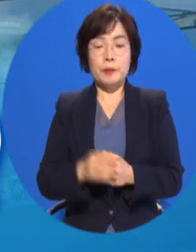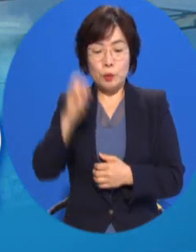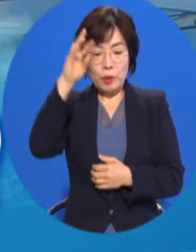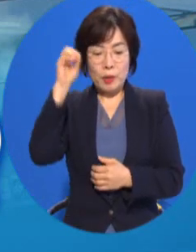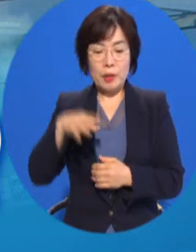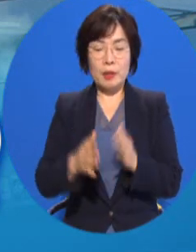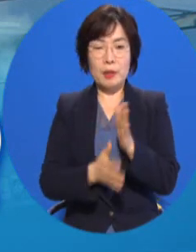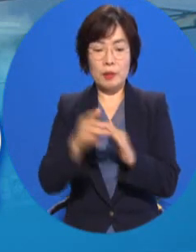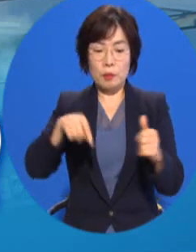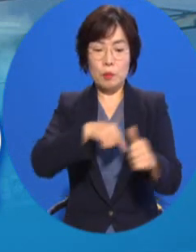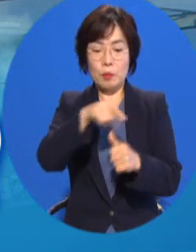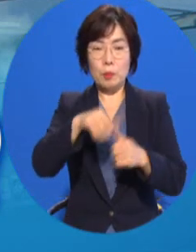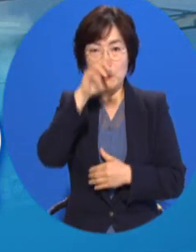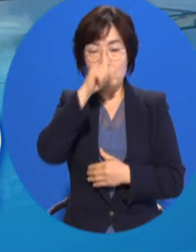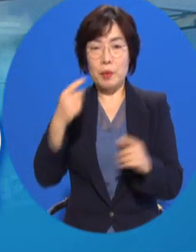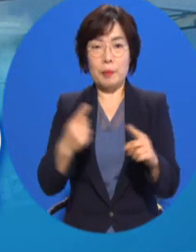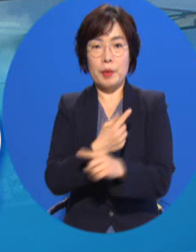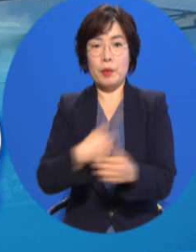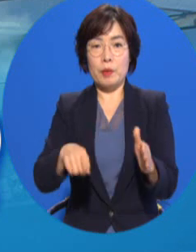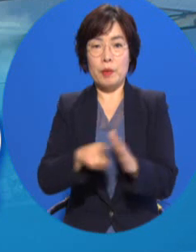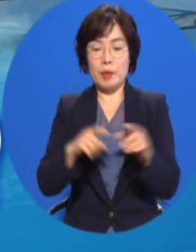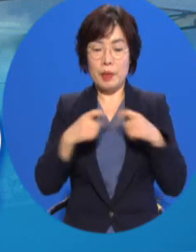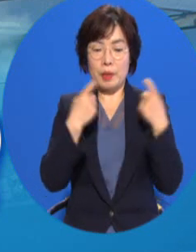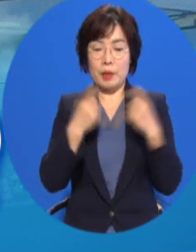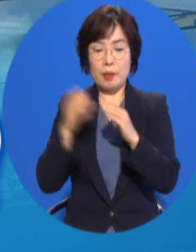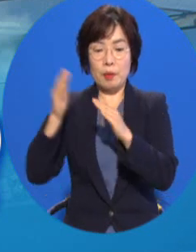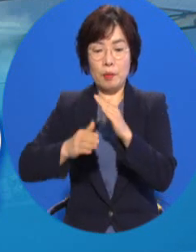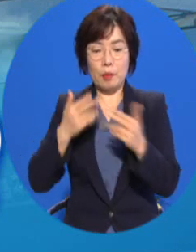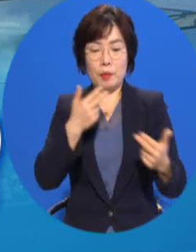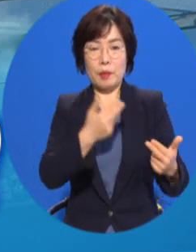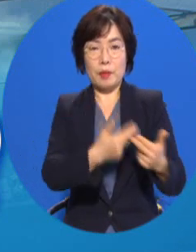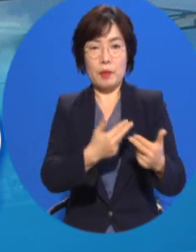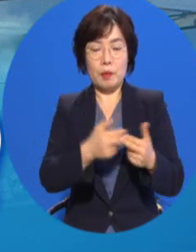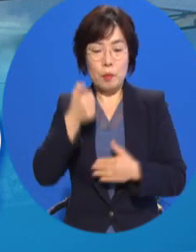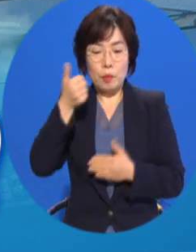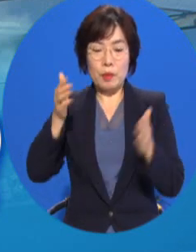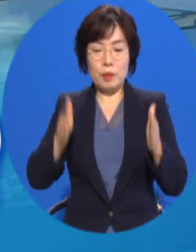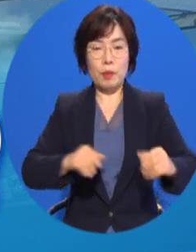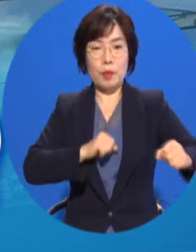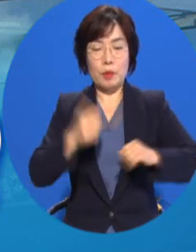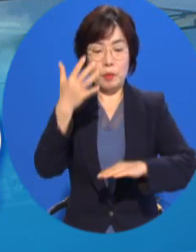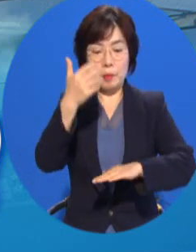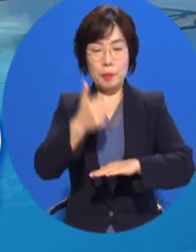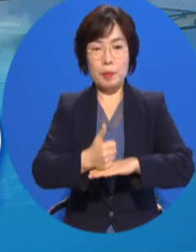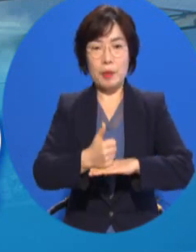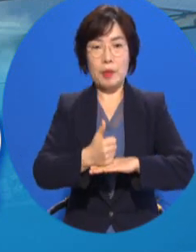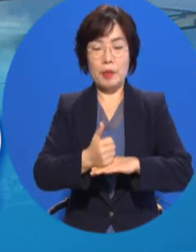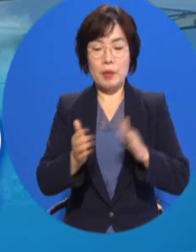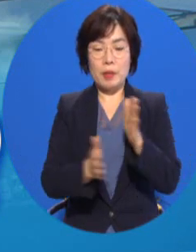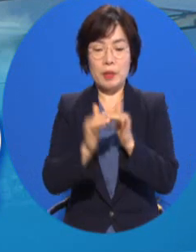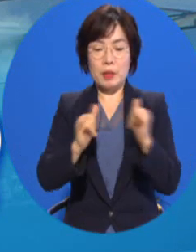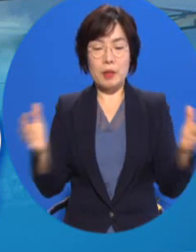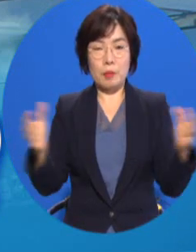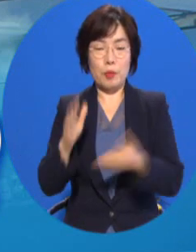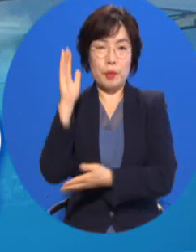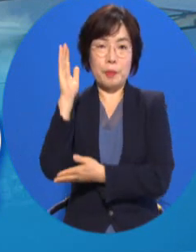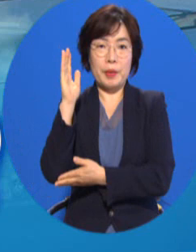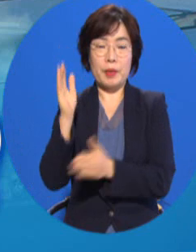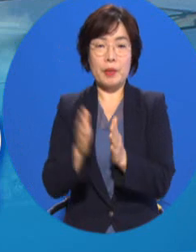광양시의 대기 환경 개선을 위해 구성된 민관협의체가 5달 동안의 활동을 마무리하고 오늘 시민보고회를